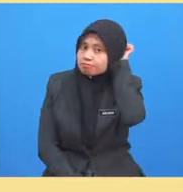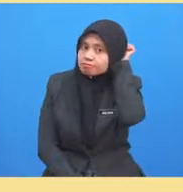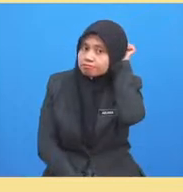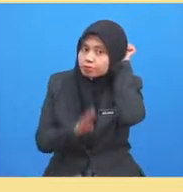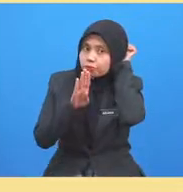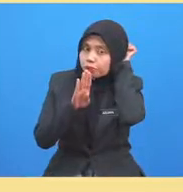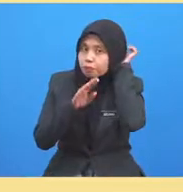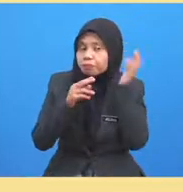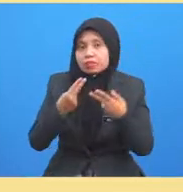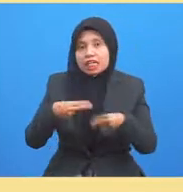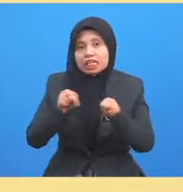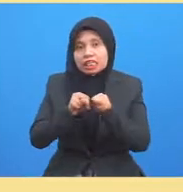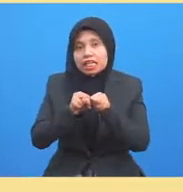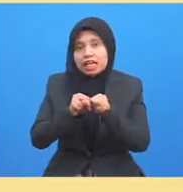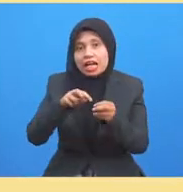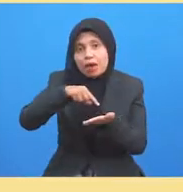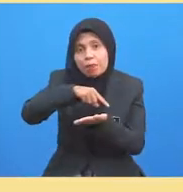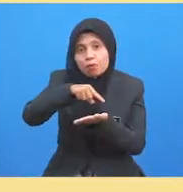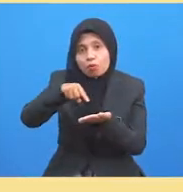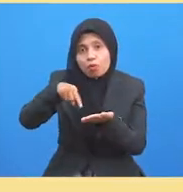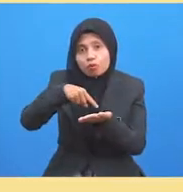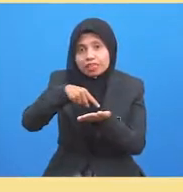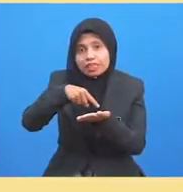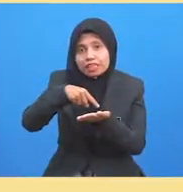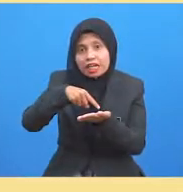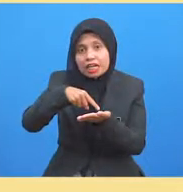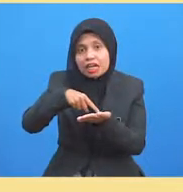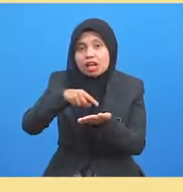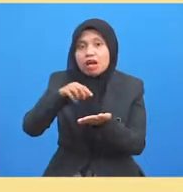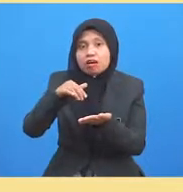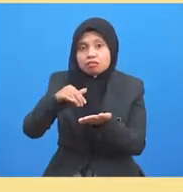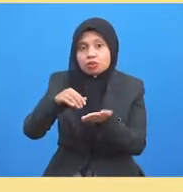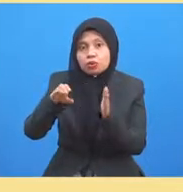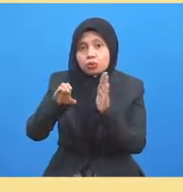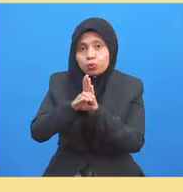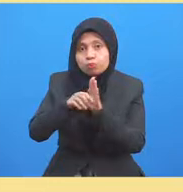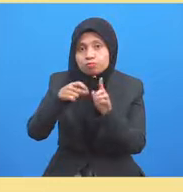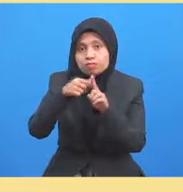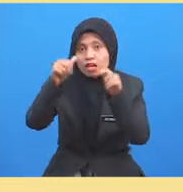Keempat, menilai model olokan dari aspek reka bentuk.